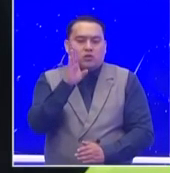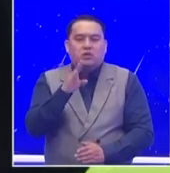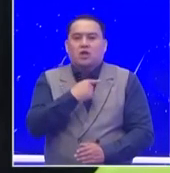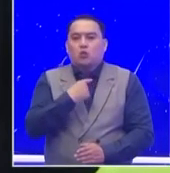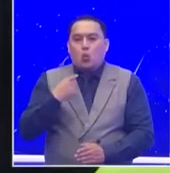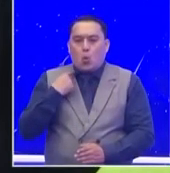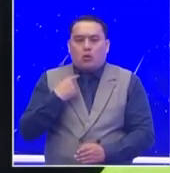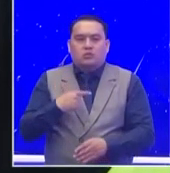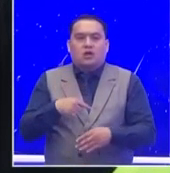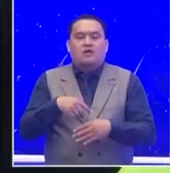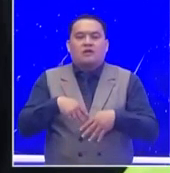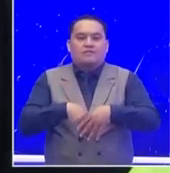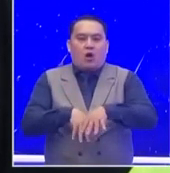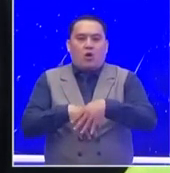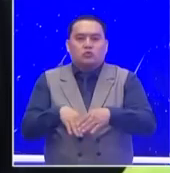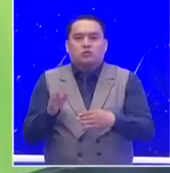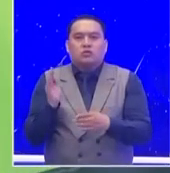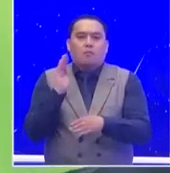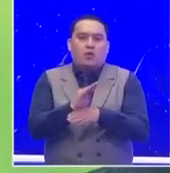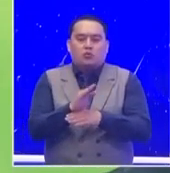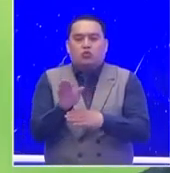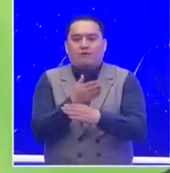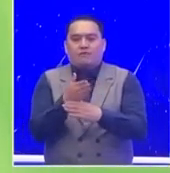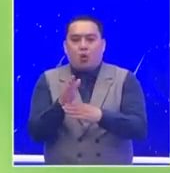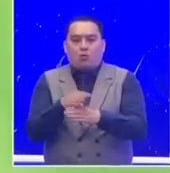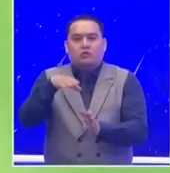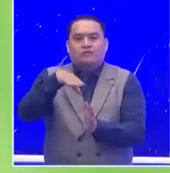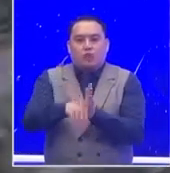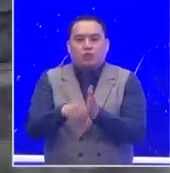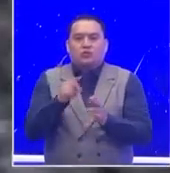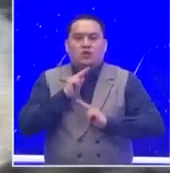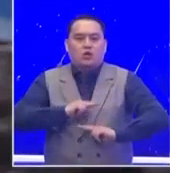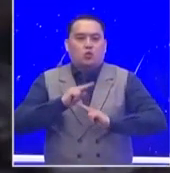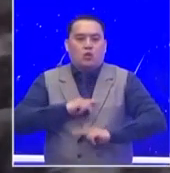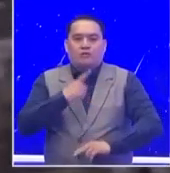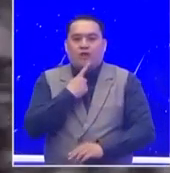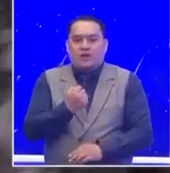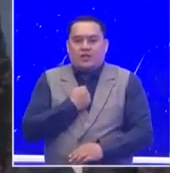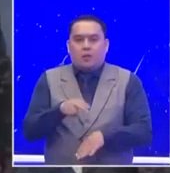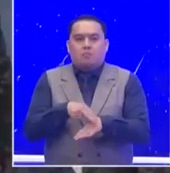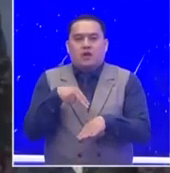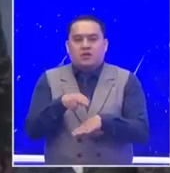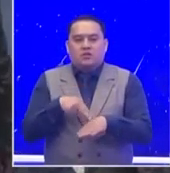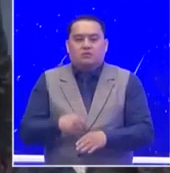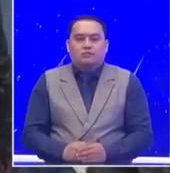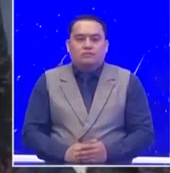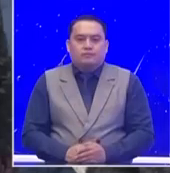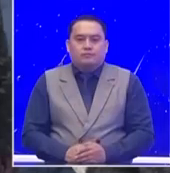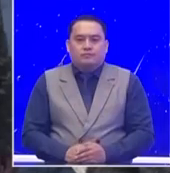Талдыкургана развод по местам несения службы дополнительных нарядов, в число которых вошли сотрудники военной полиции.